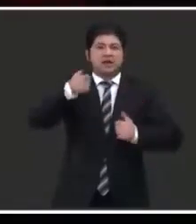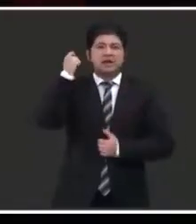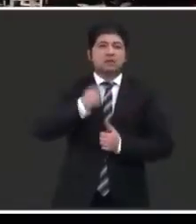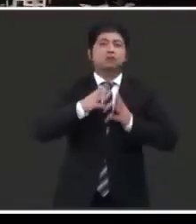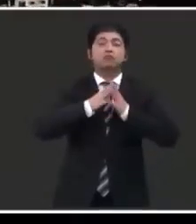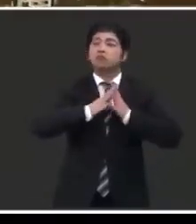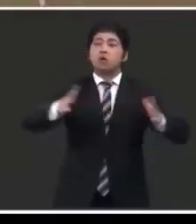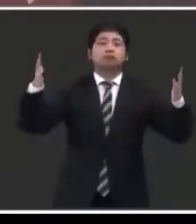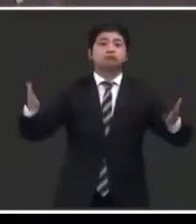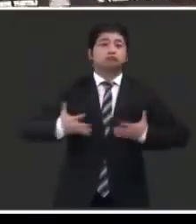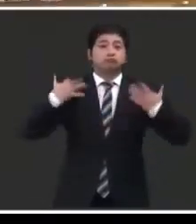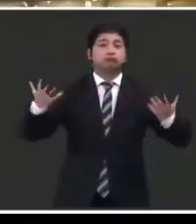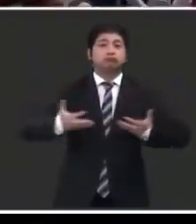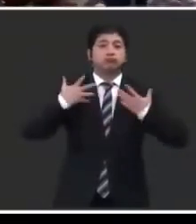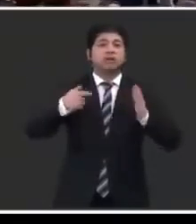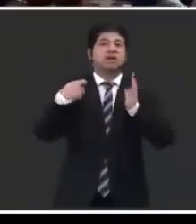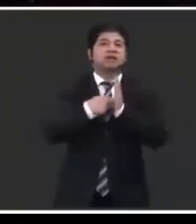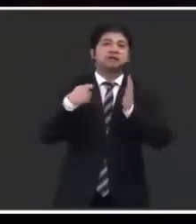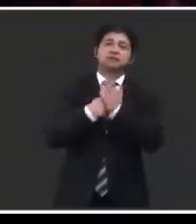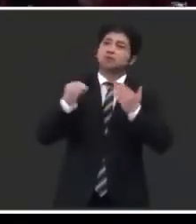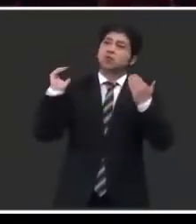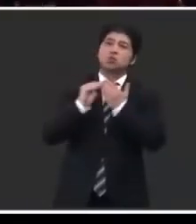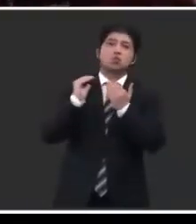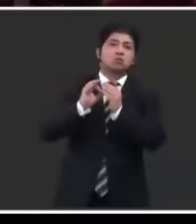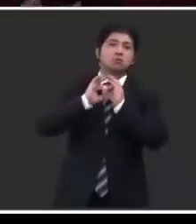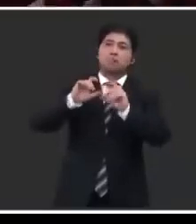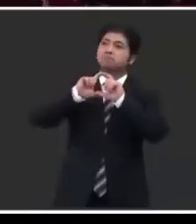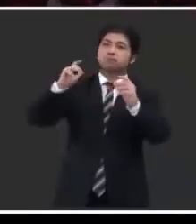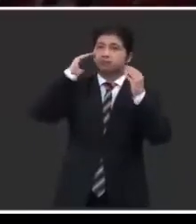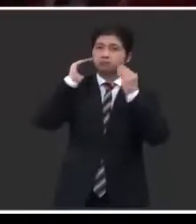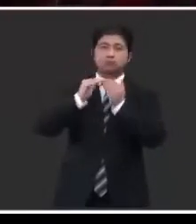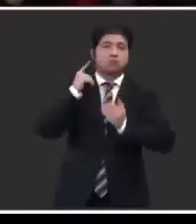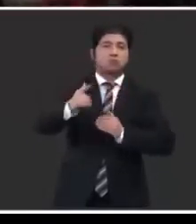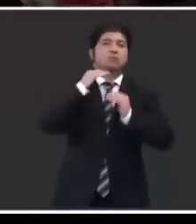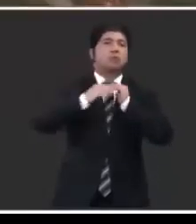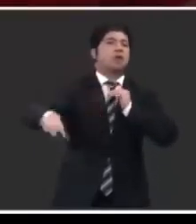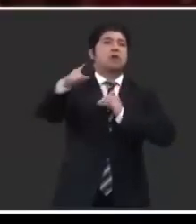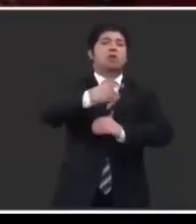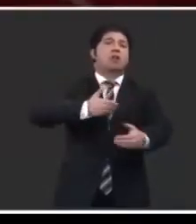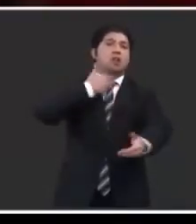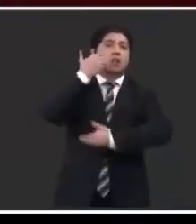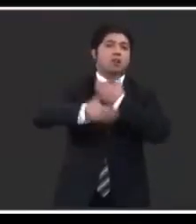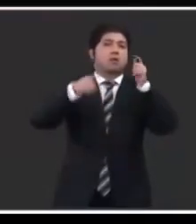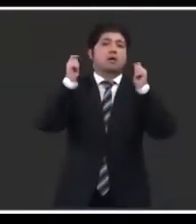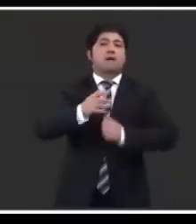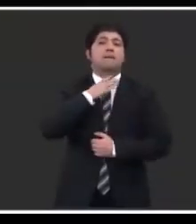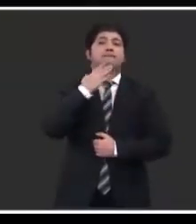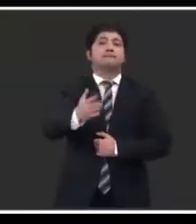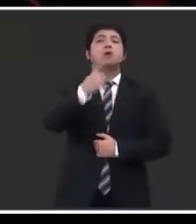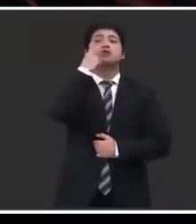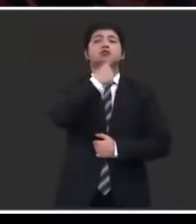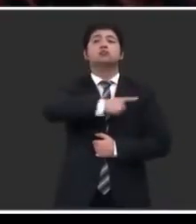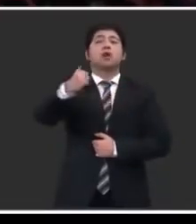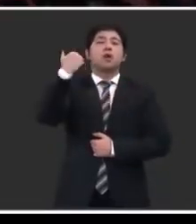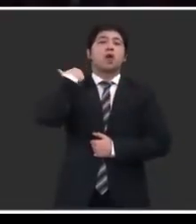çok coşkulu ve adına yakışır bir törenle milletimizle paylaştık Cumhuriyetimizi